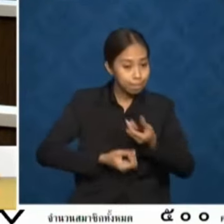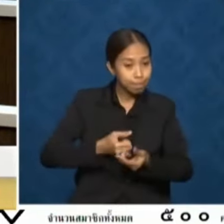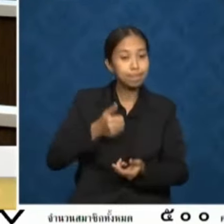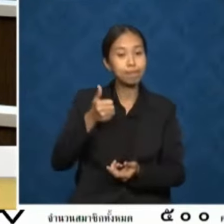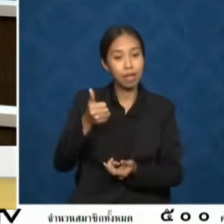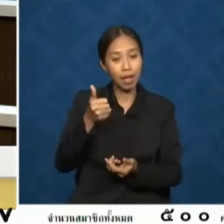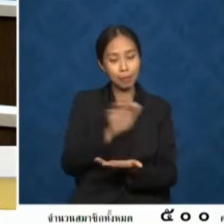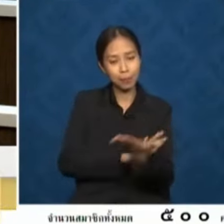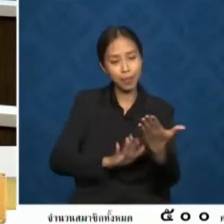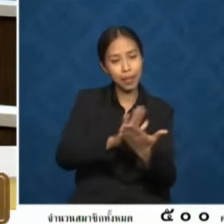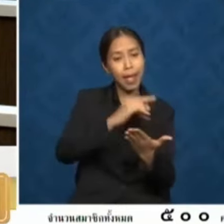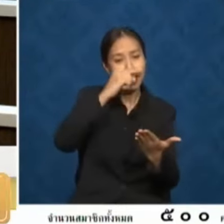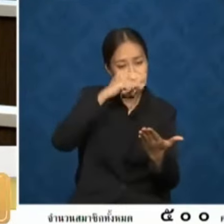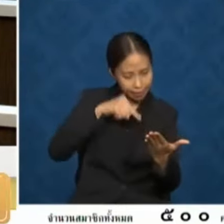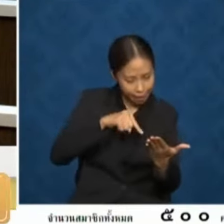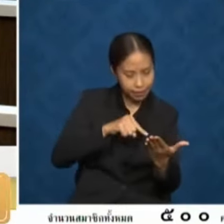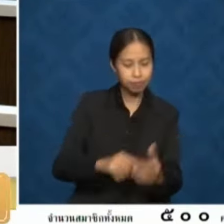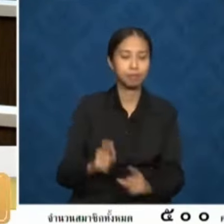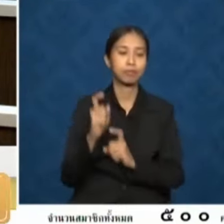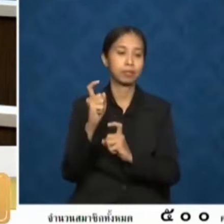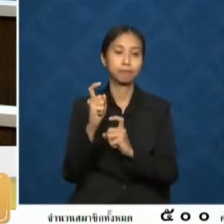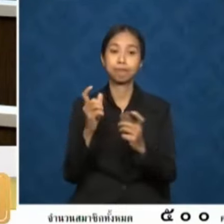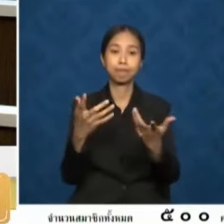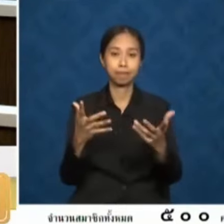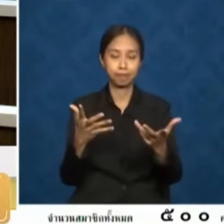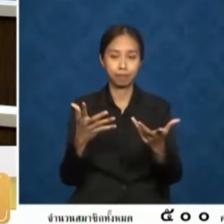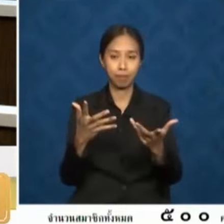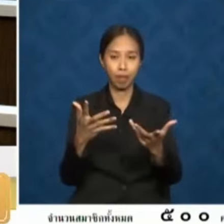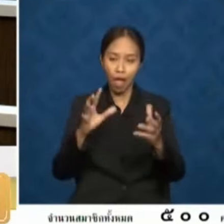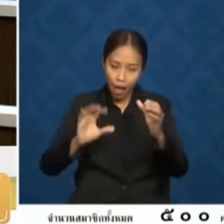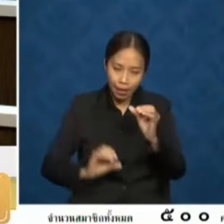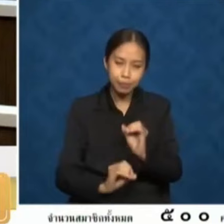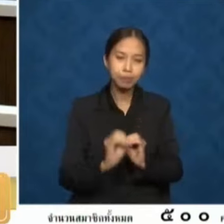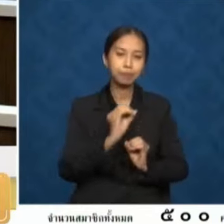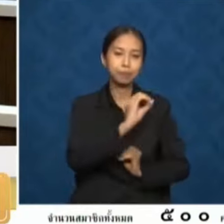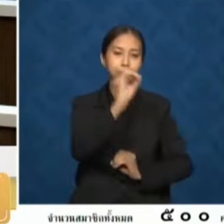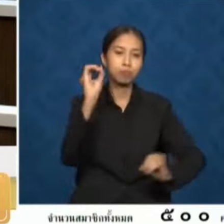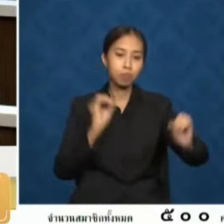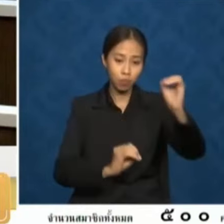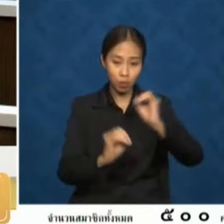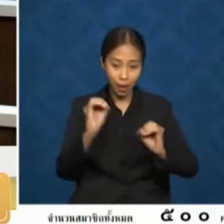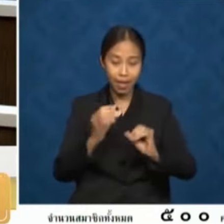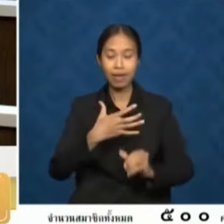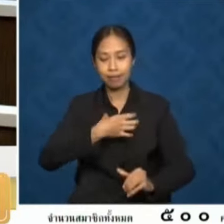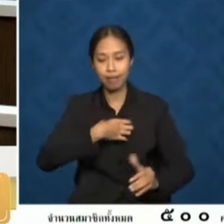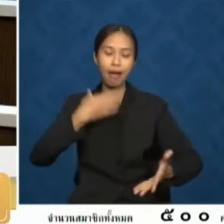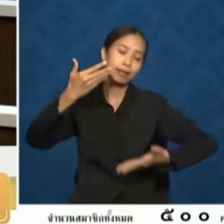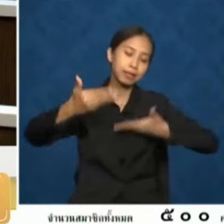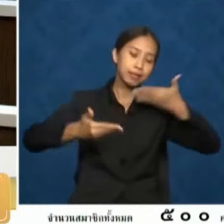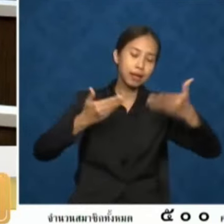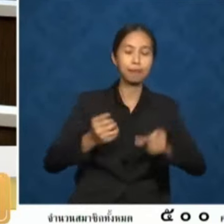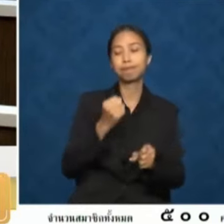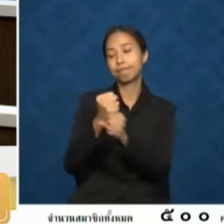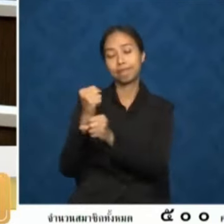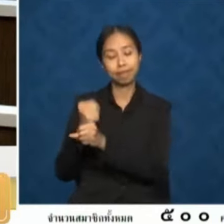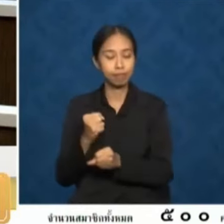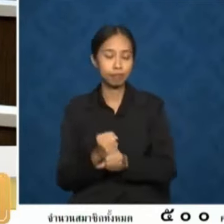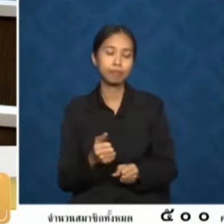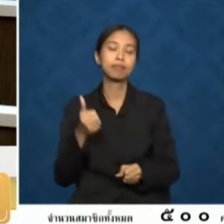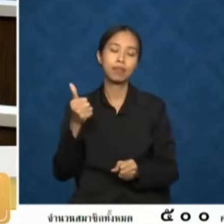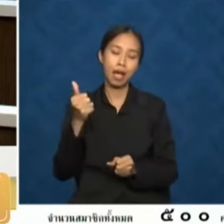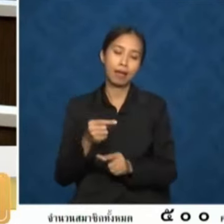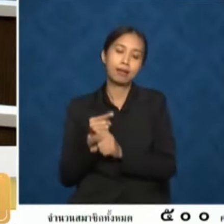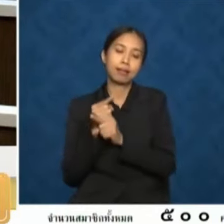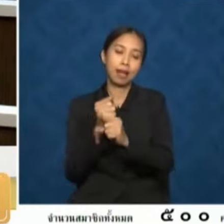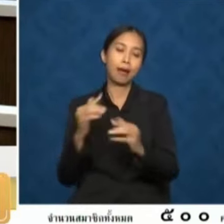ของประเทศไทยมีความปลอดภัยทุกแห่งเป็นพื้นที่ที่เราสามารถที่จะทำกิจกรรมได้อย่างสิทธิตามสิทธิ